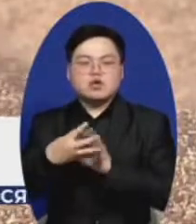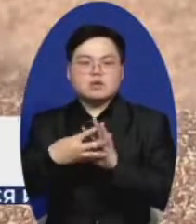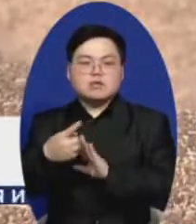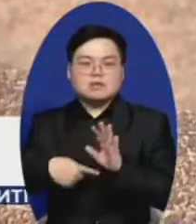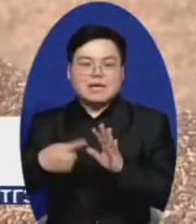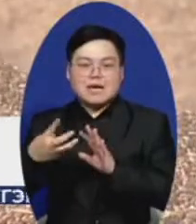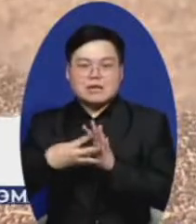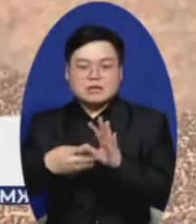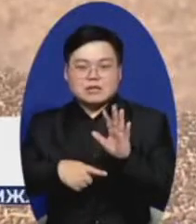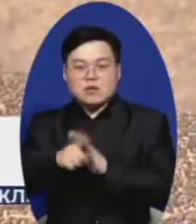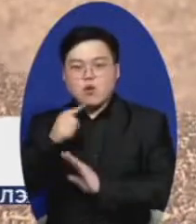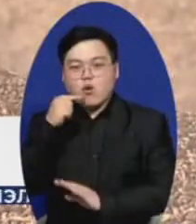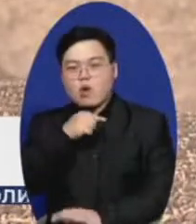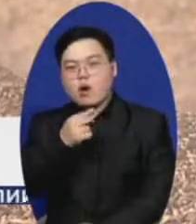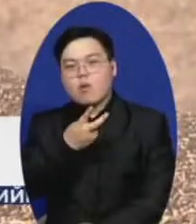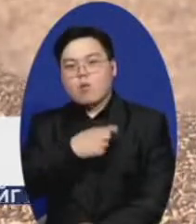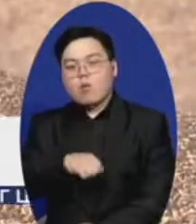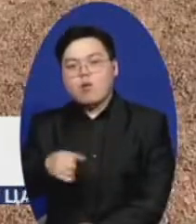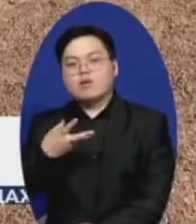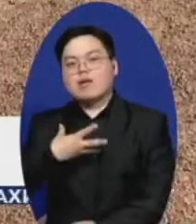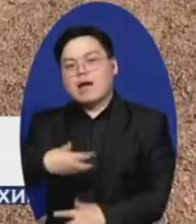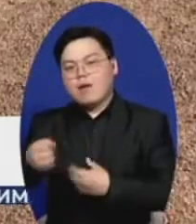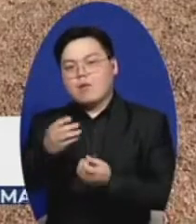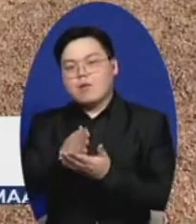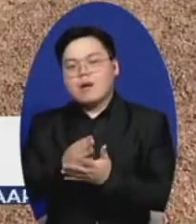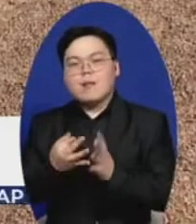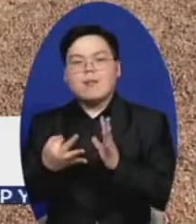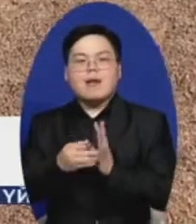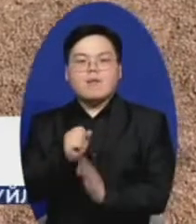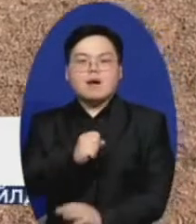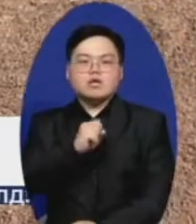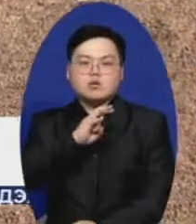эхлэн хүнсний улаан буудай хүлээ авч байна. Өнөөдрийн